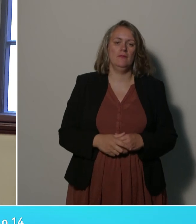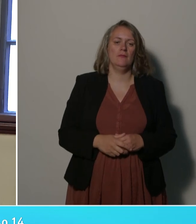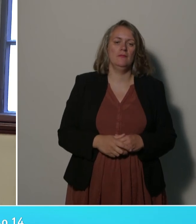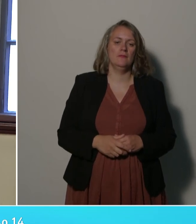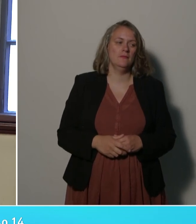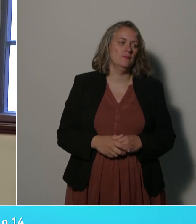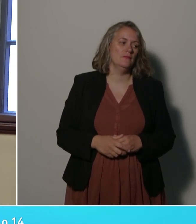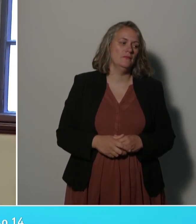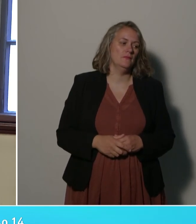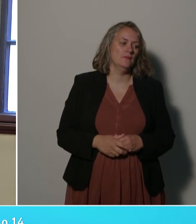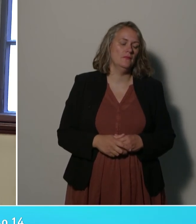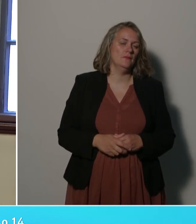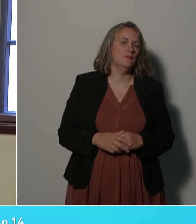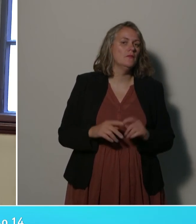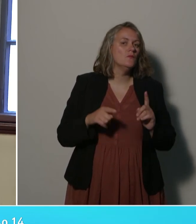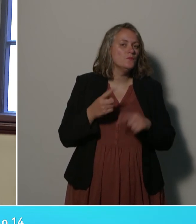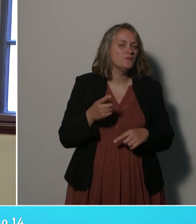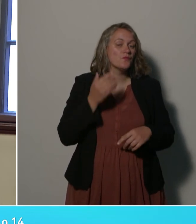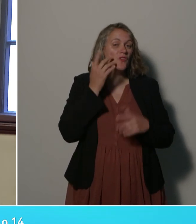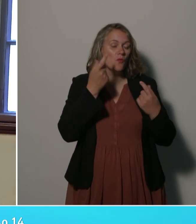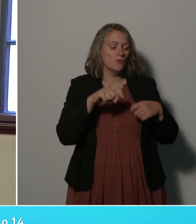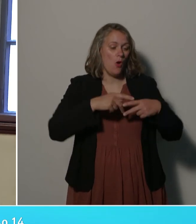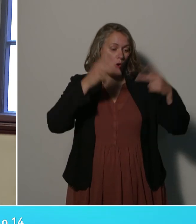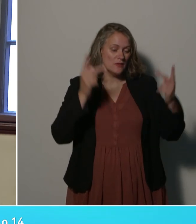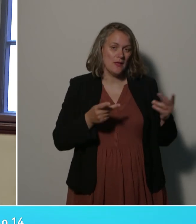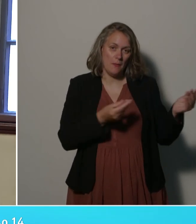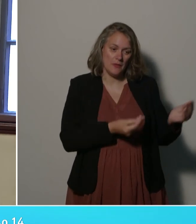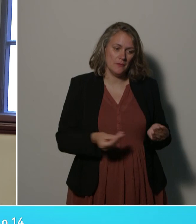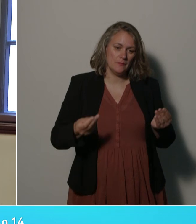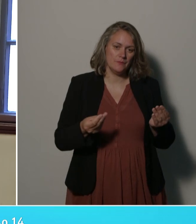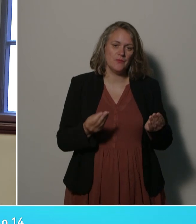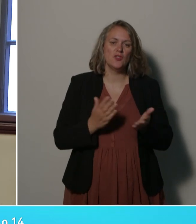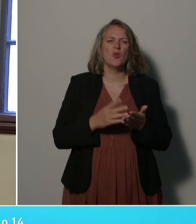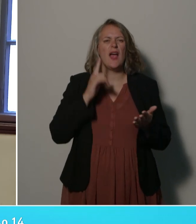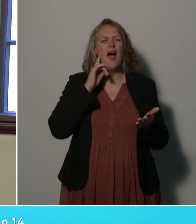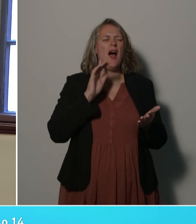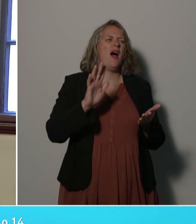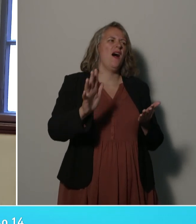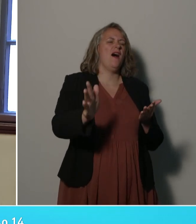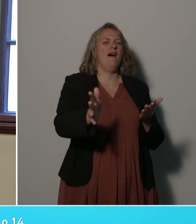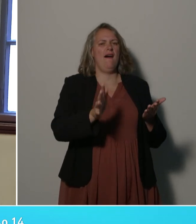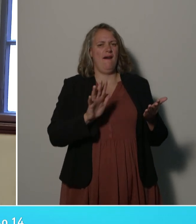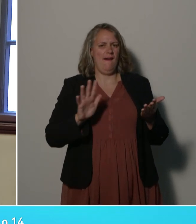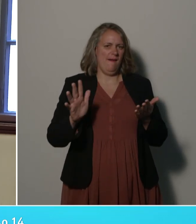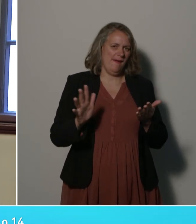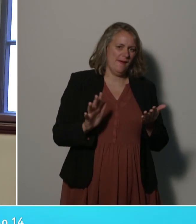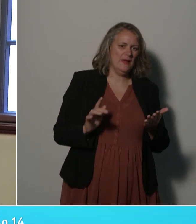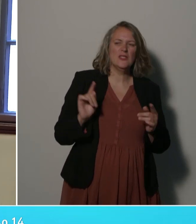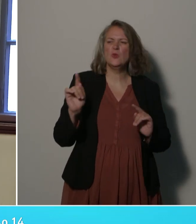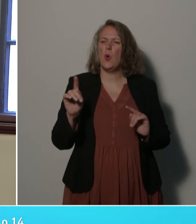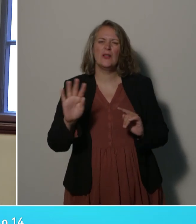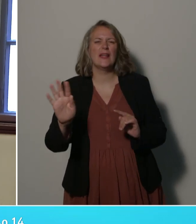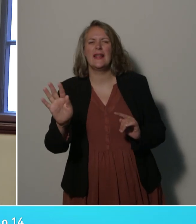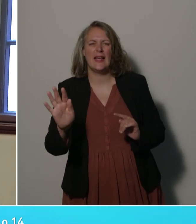Und wenn dann ein Wohnungsbaukonzept vorgelegt wird, dann kommen schon die ersten Bedenken. Da nicht bauen,